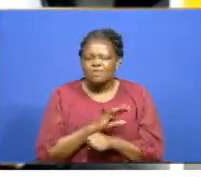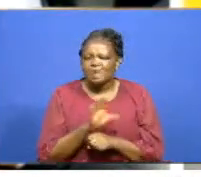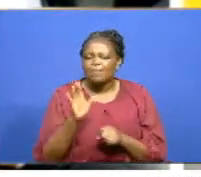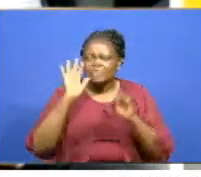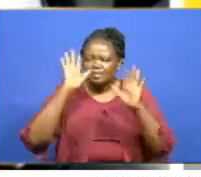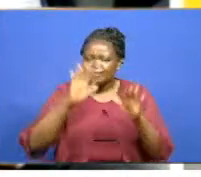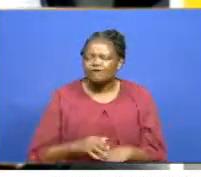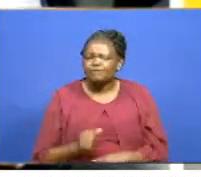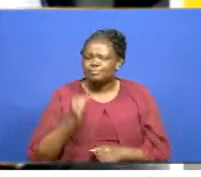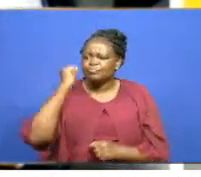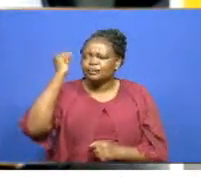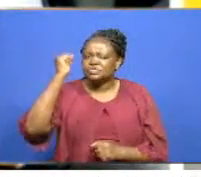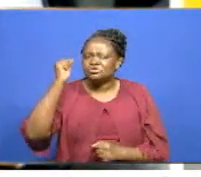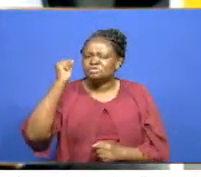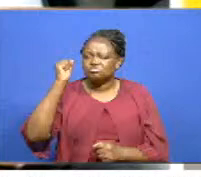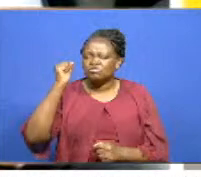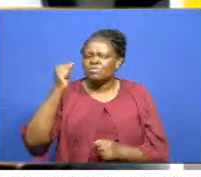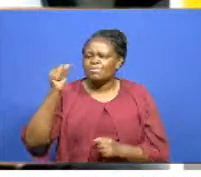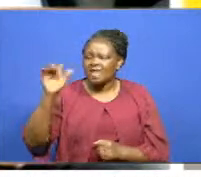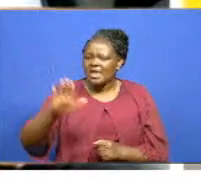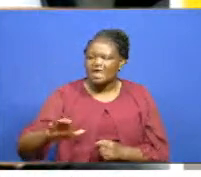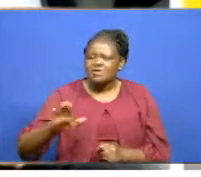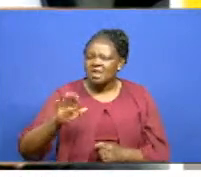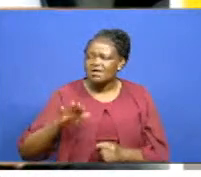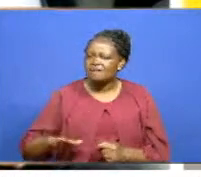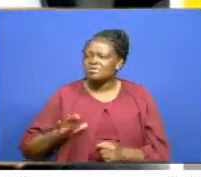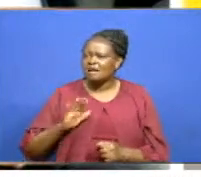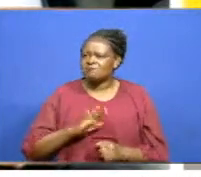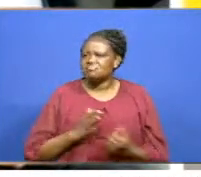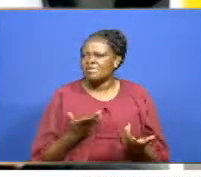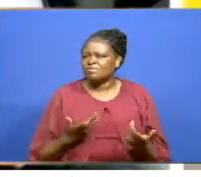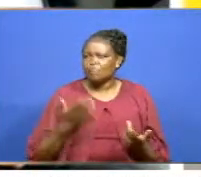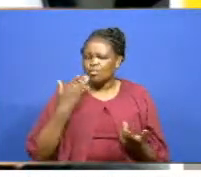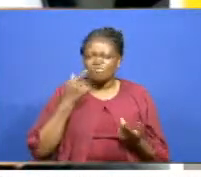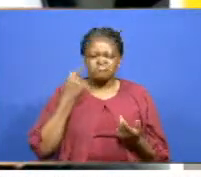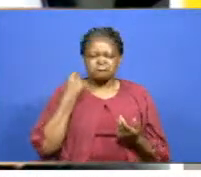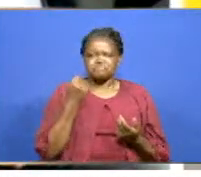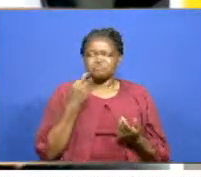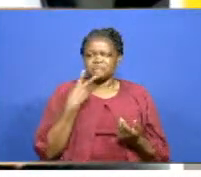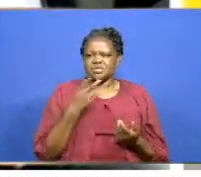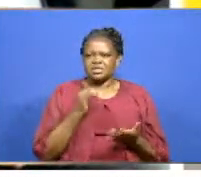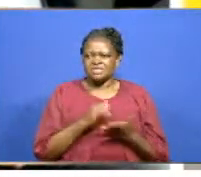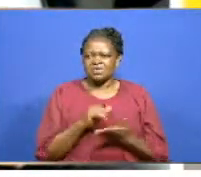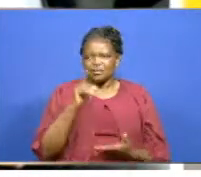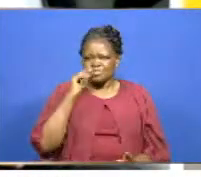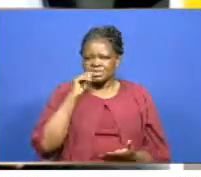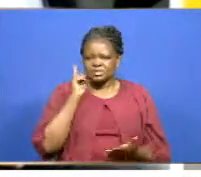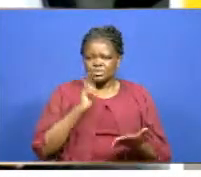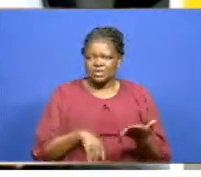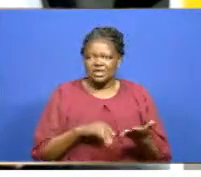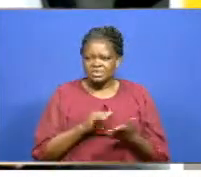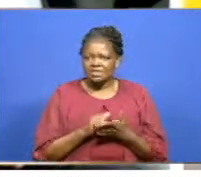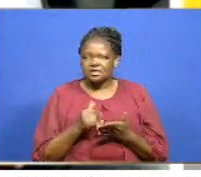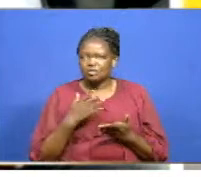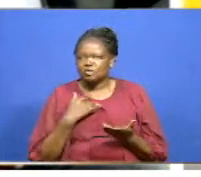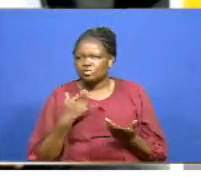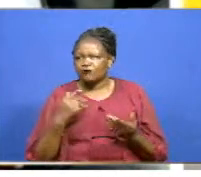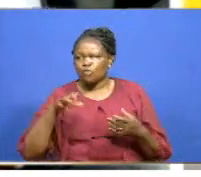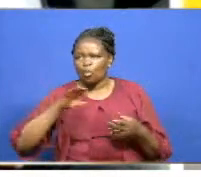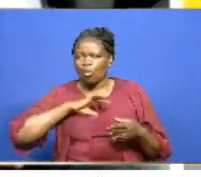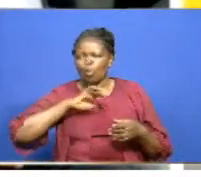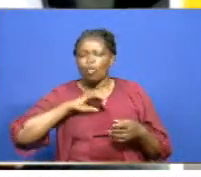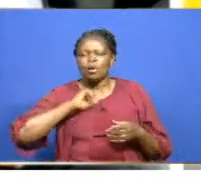umuhimu wa hizi siasa za maeneo, manake hivi majuzi tumekuwa tukipata upande wa Pwani unasema ya kwamba unataka kuwa na chama chao